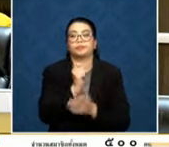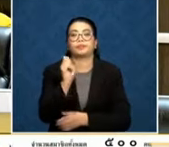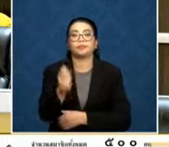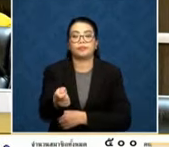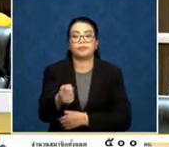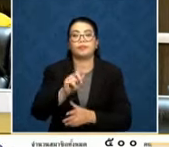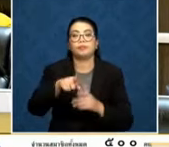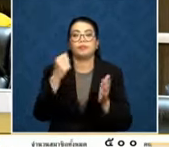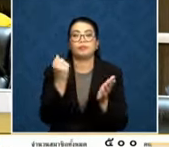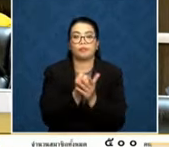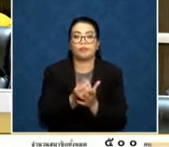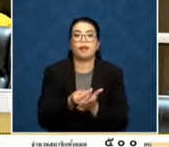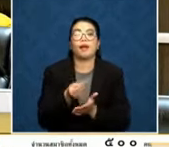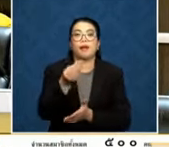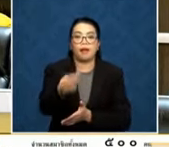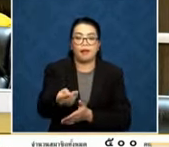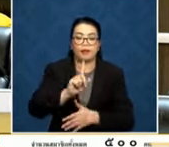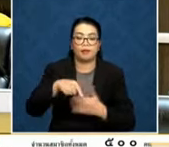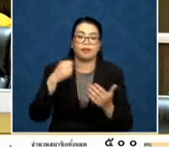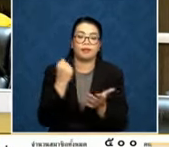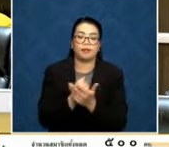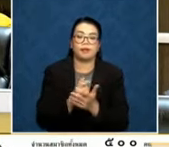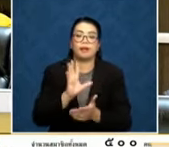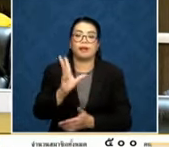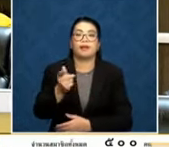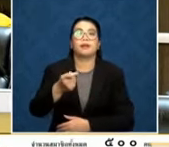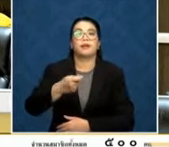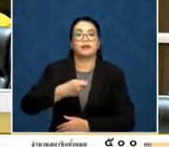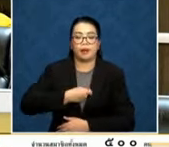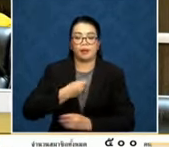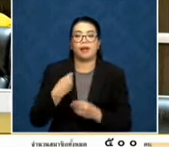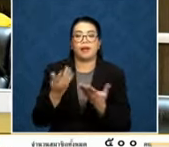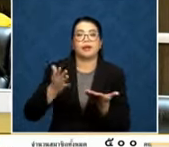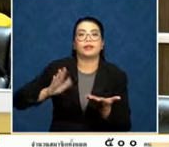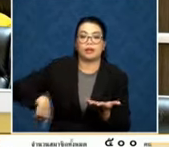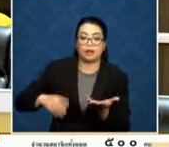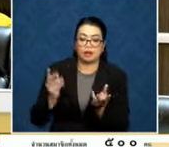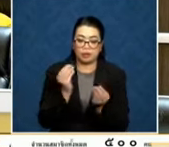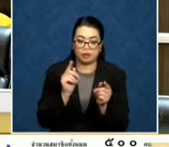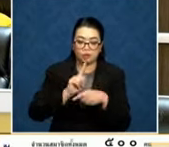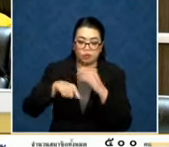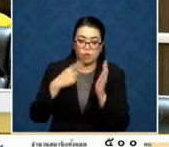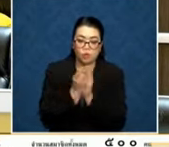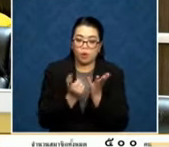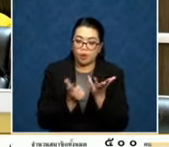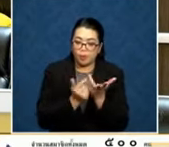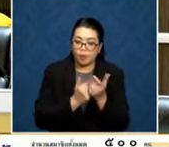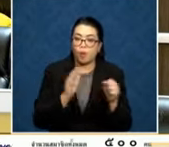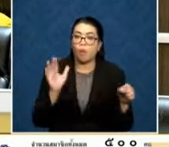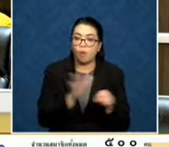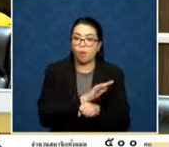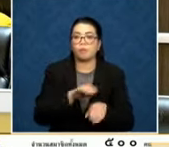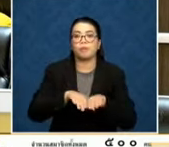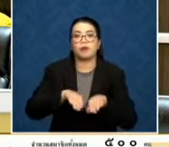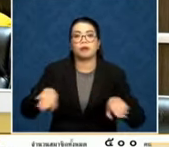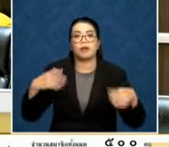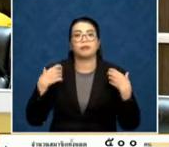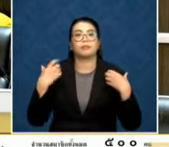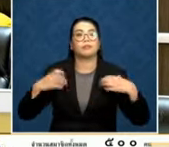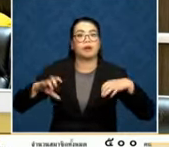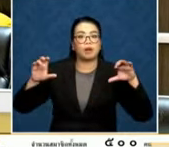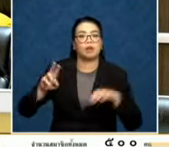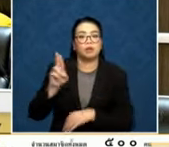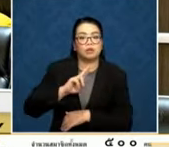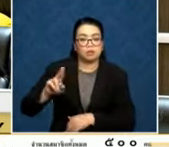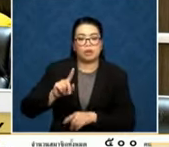ก็ให้certificateกับบุคคลที่อบรมครบจำนวนชั่วโมงอย่างนี้ครับมาตรฐานของภาครัฐก็สามารถที่